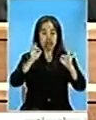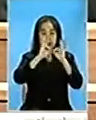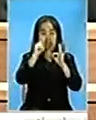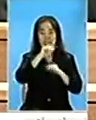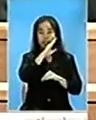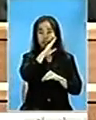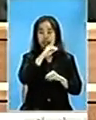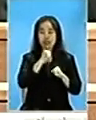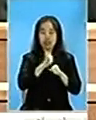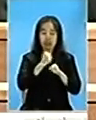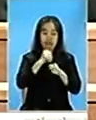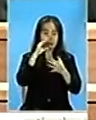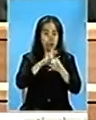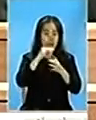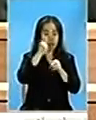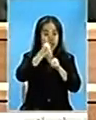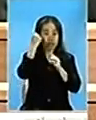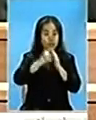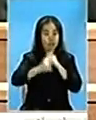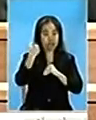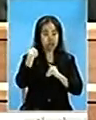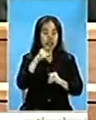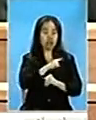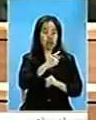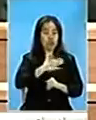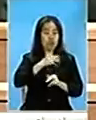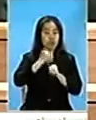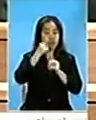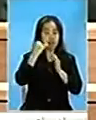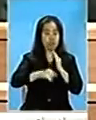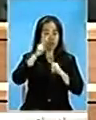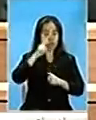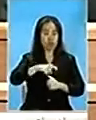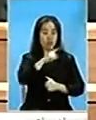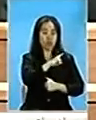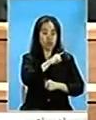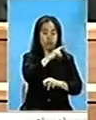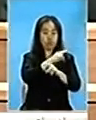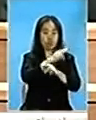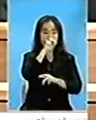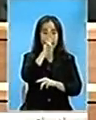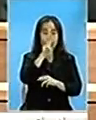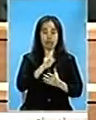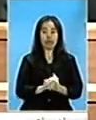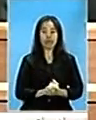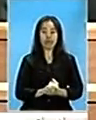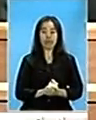าหากกระทำผิดโดยหน้าที่ของตัวเองต้องรับผิดชอบ2เท่า